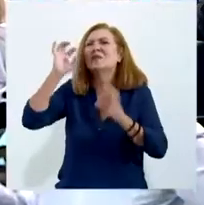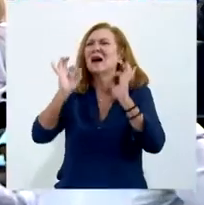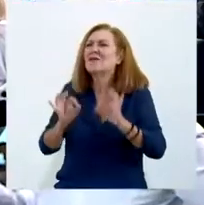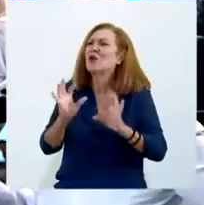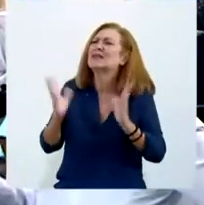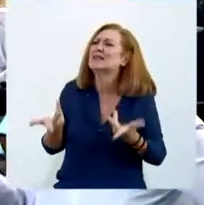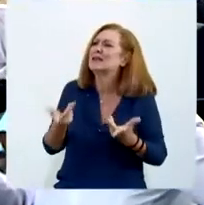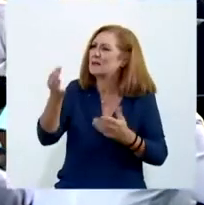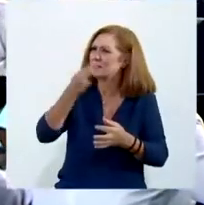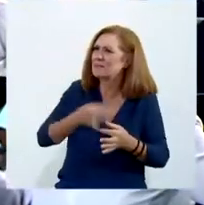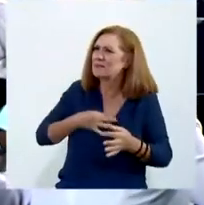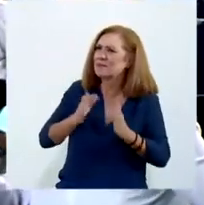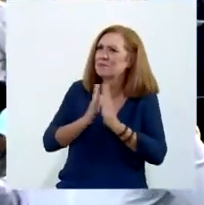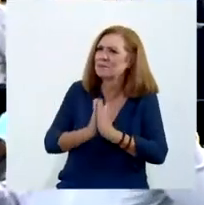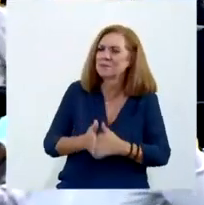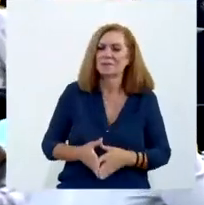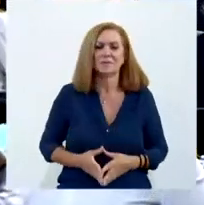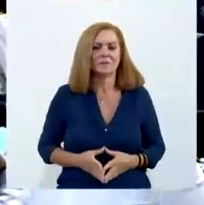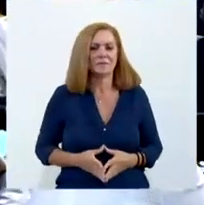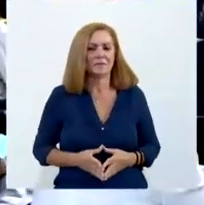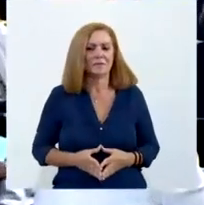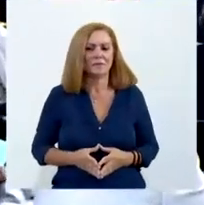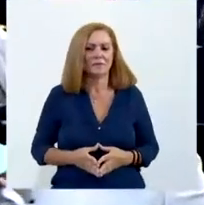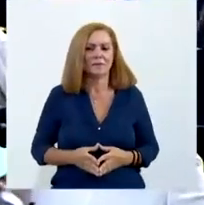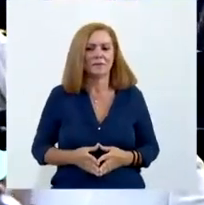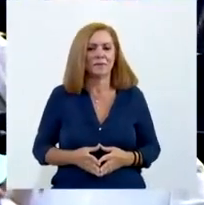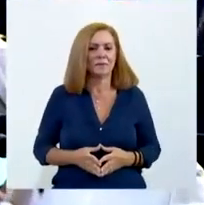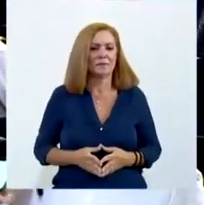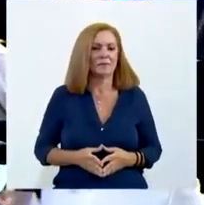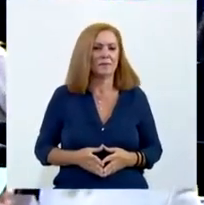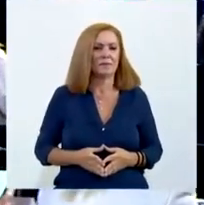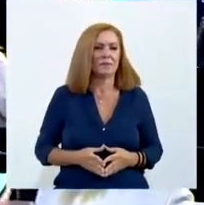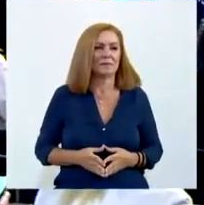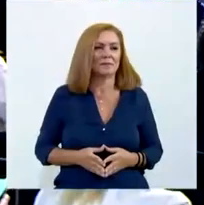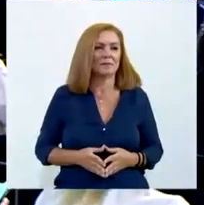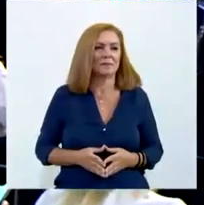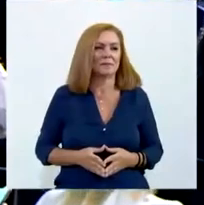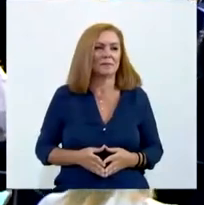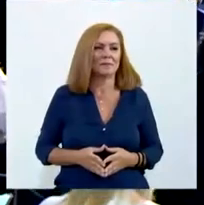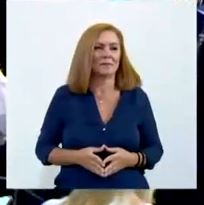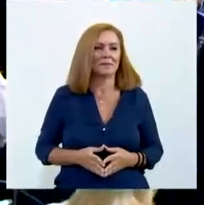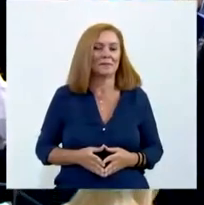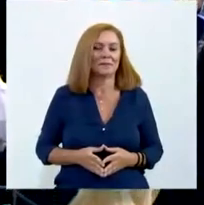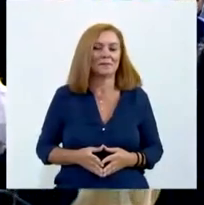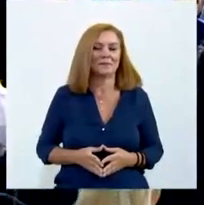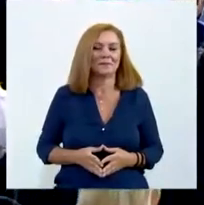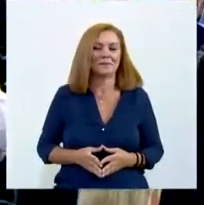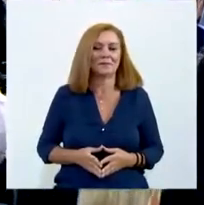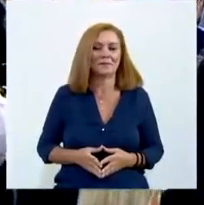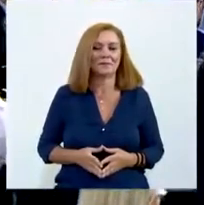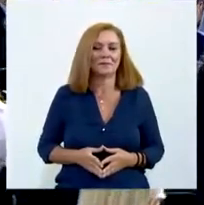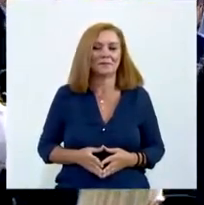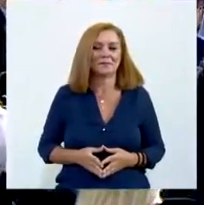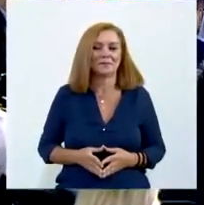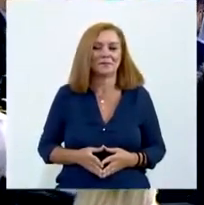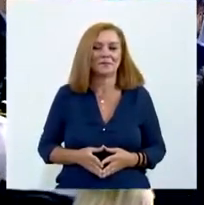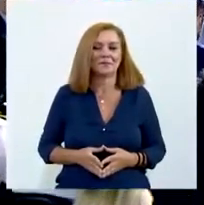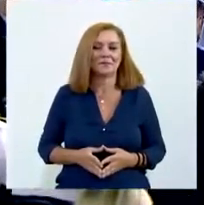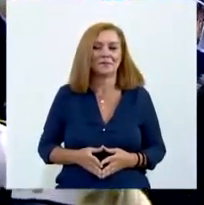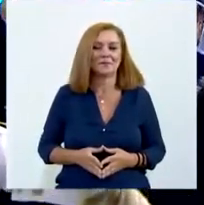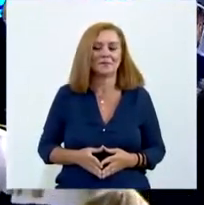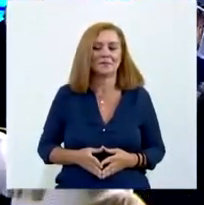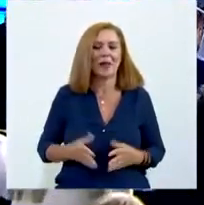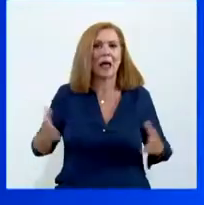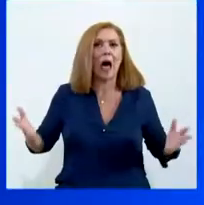Θα Δεν πιστεύω ότι υπάρχει κάποιος ο οποίος να